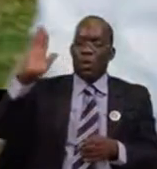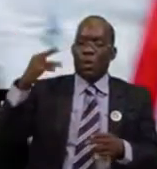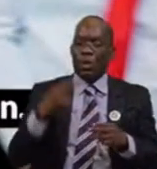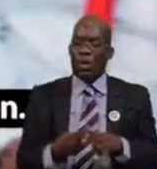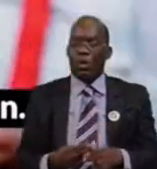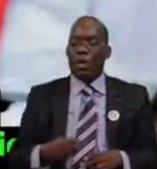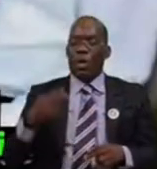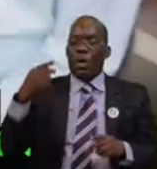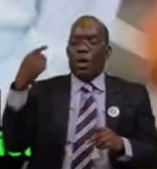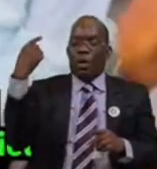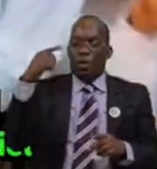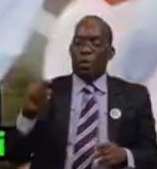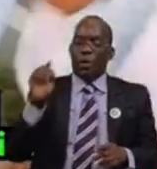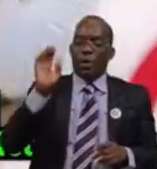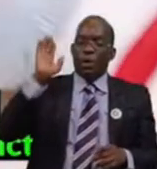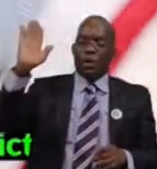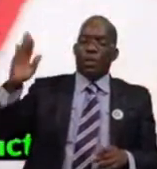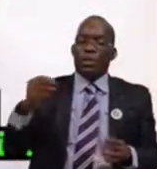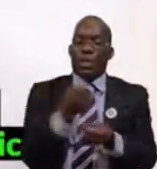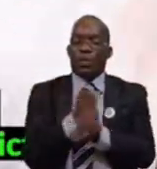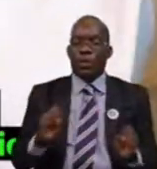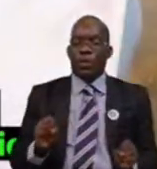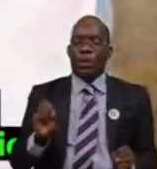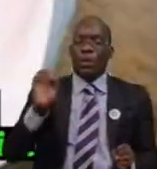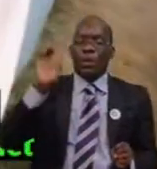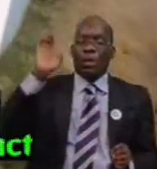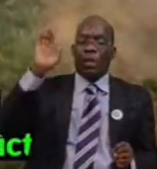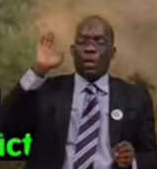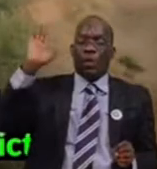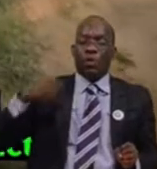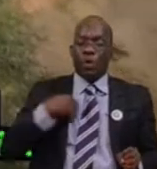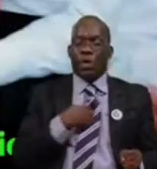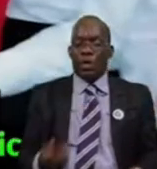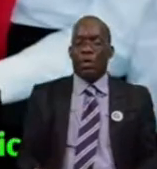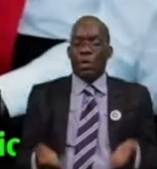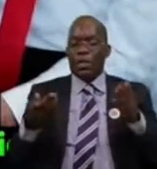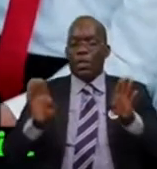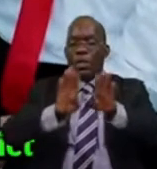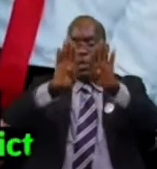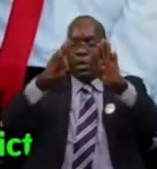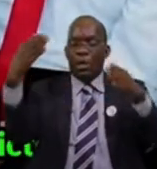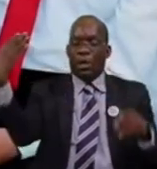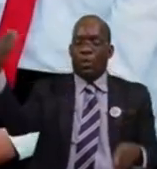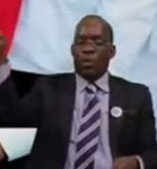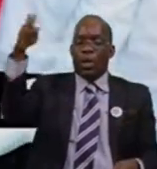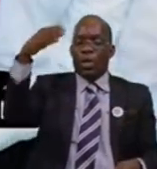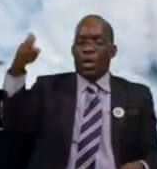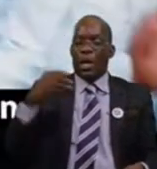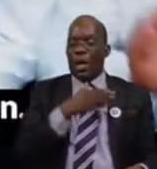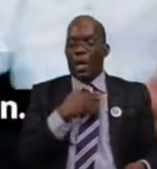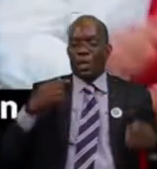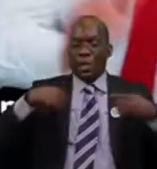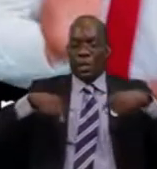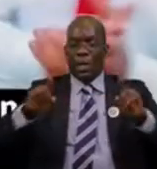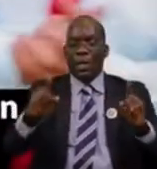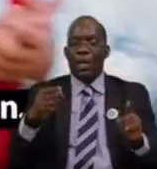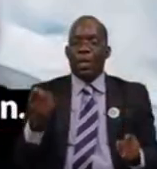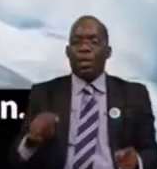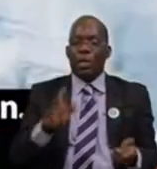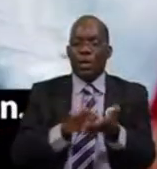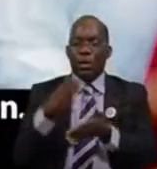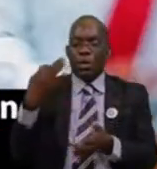فخلصنا نرفع الأعلام ونعلن نصرنا. مجدا لاسمه